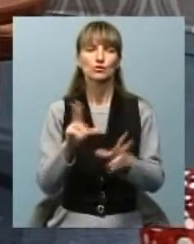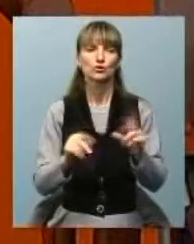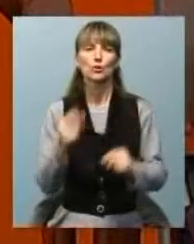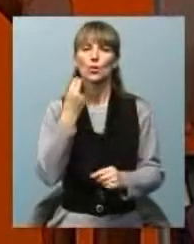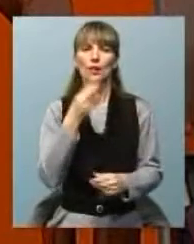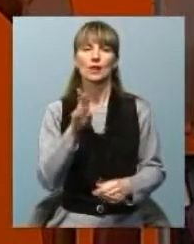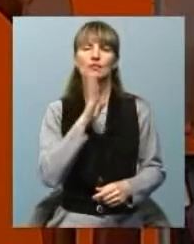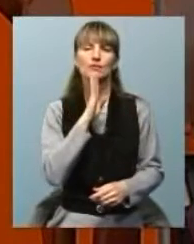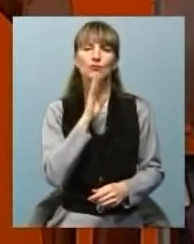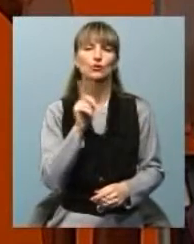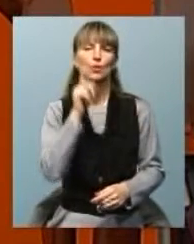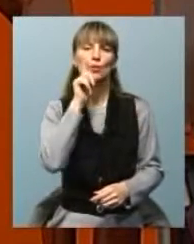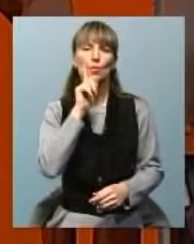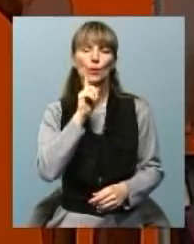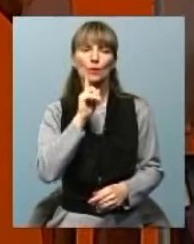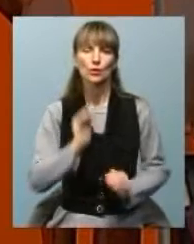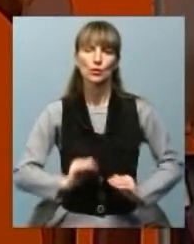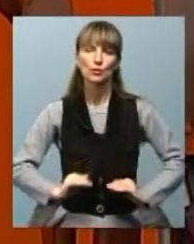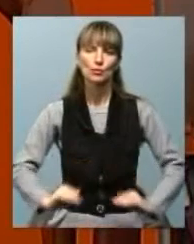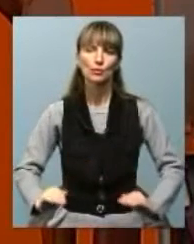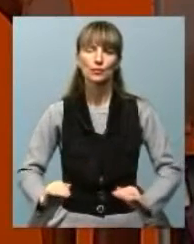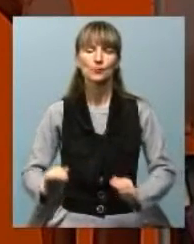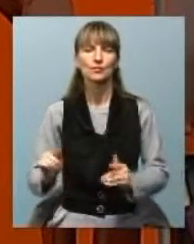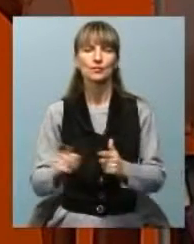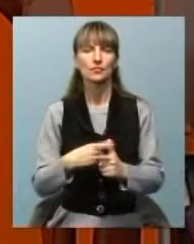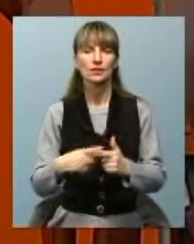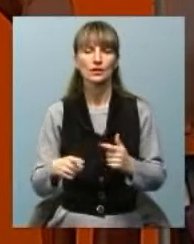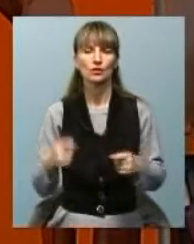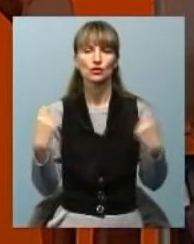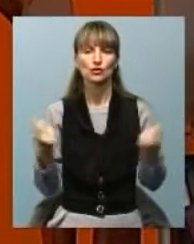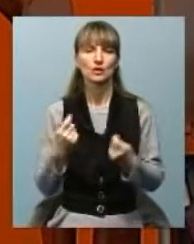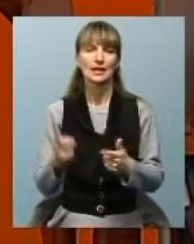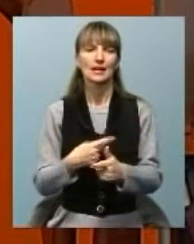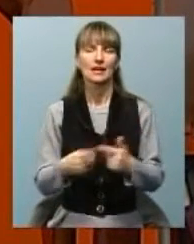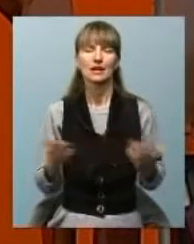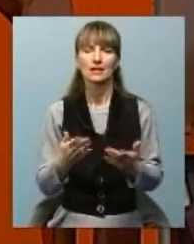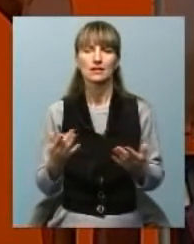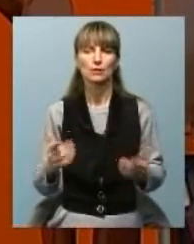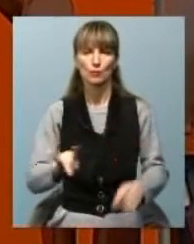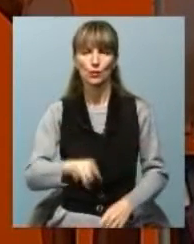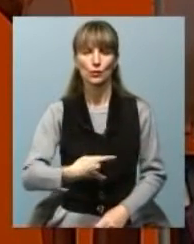краще для дівчини? Що комфортніше? Спідниця, або все-таки джинси, або якісь штани?